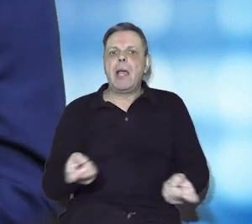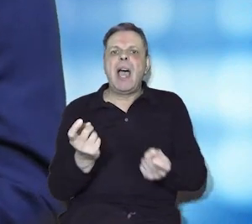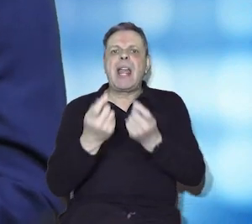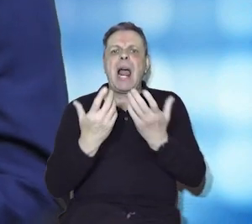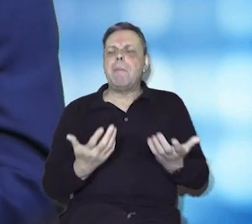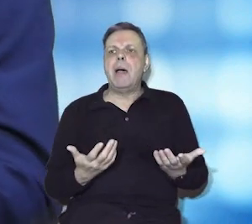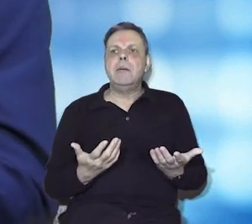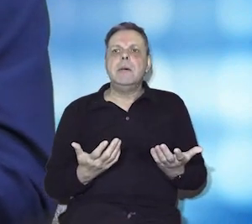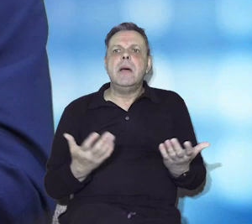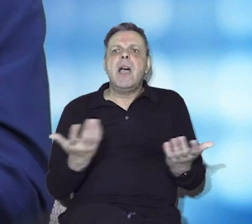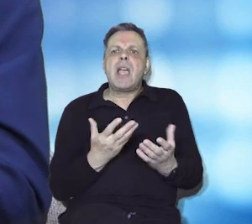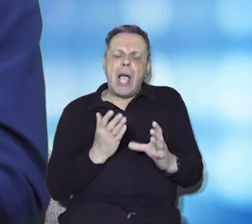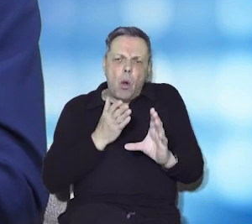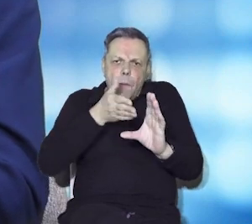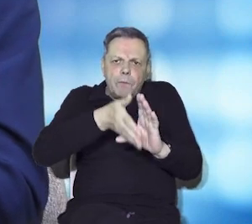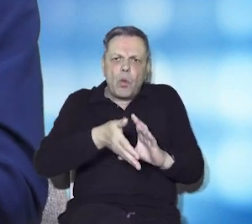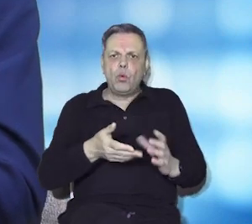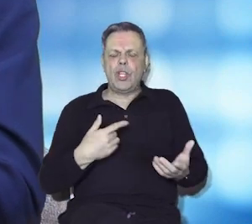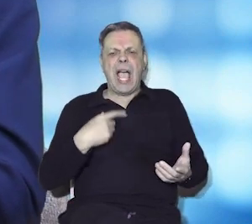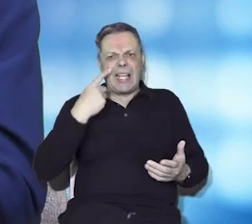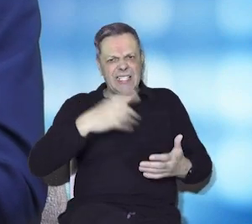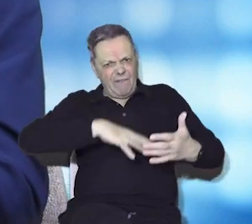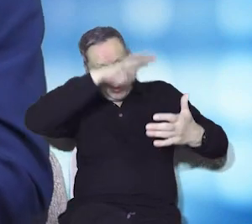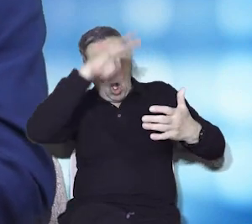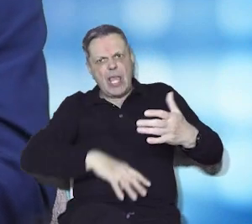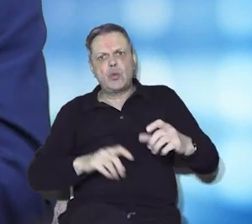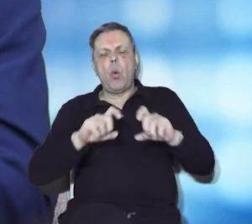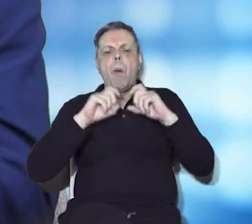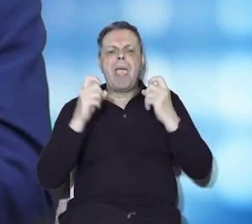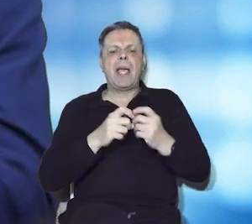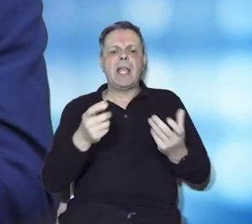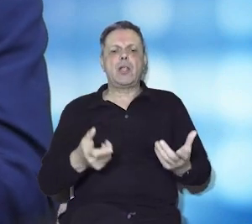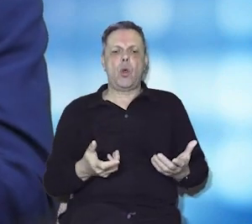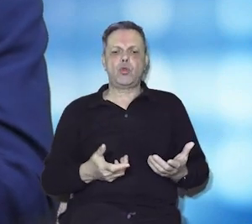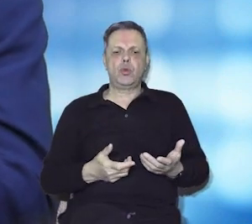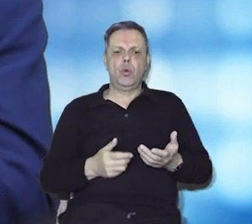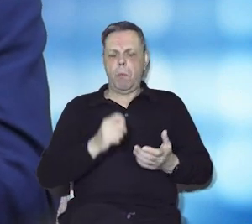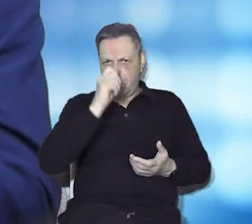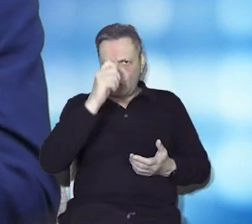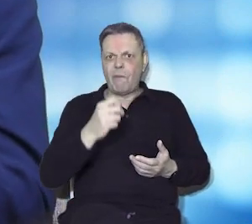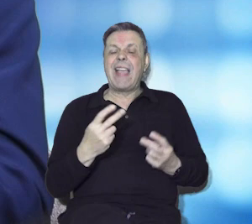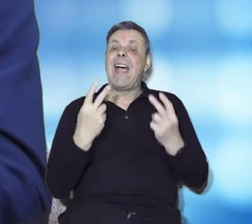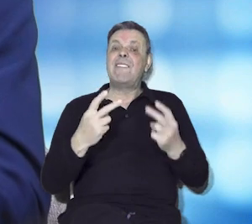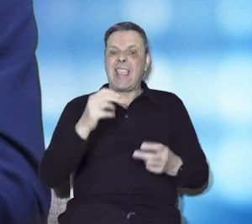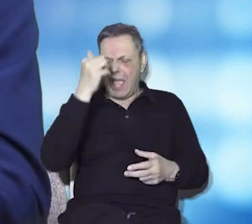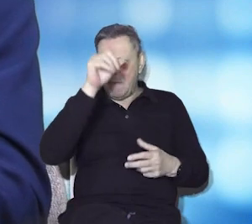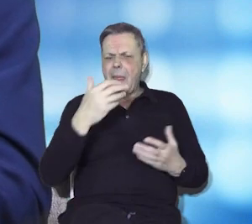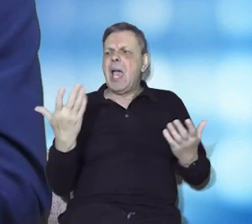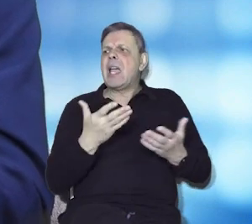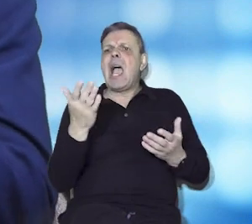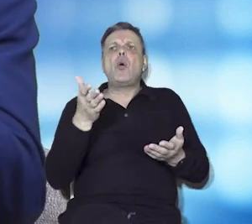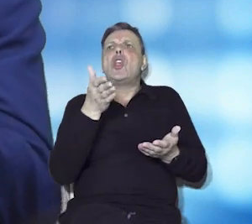Kako uč, kada sam vidio listu objekata, to su poštovanja, vrijedna imena. Kako se to